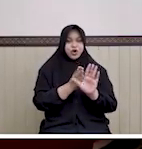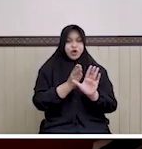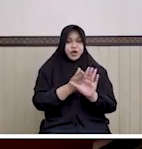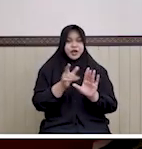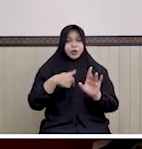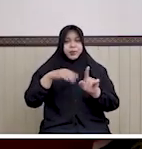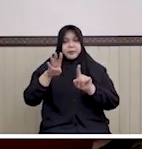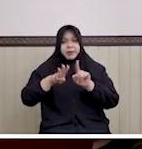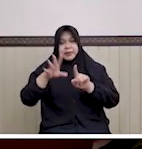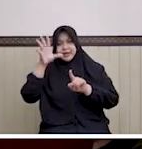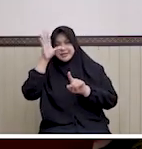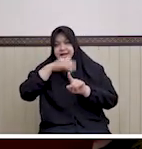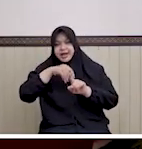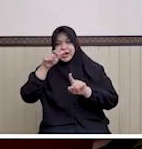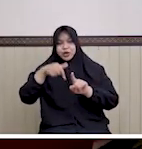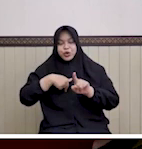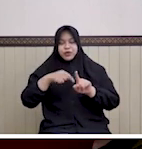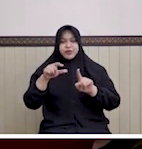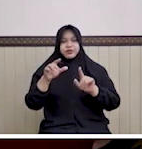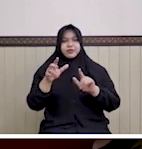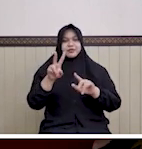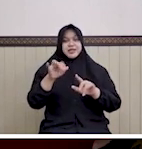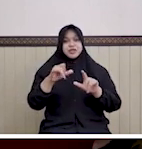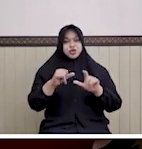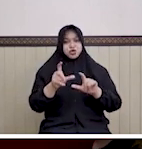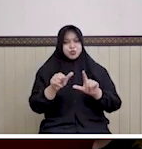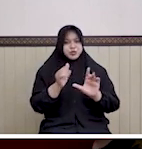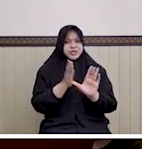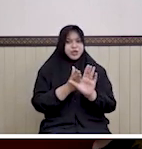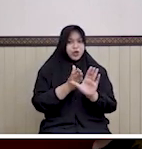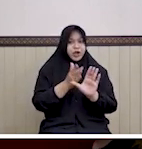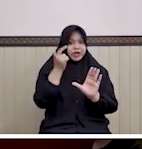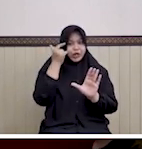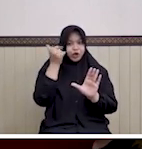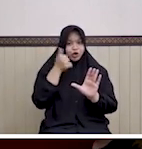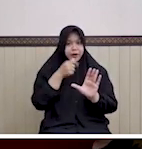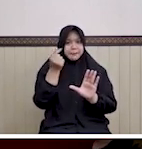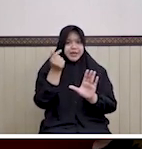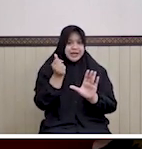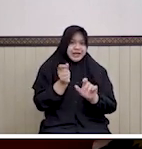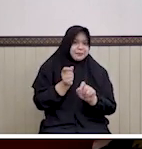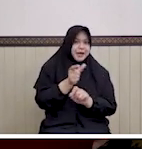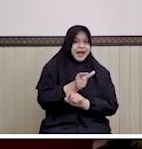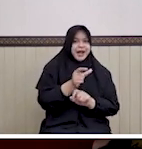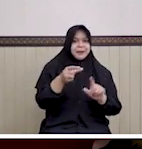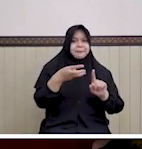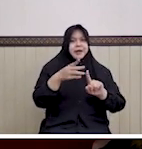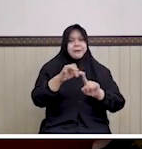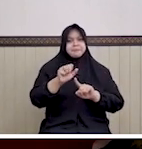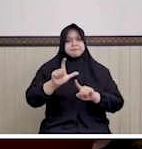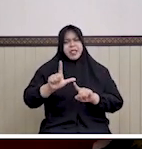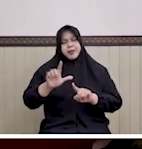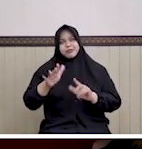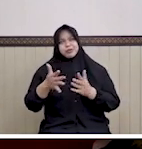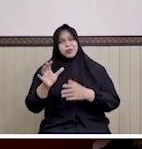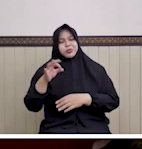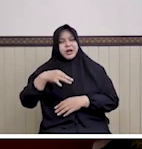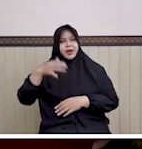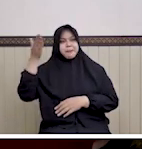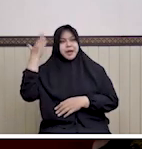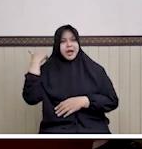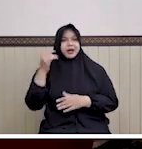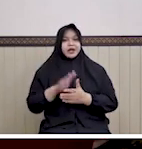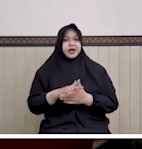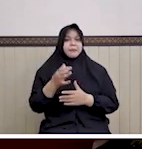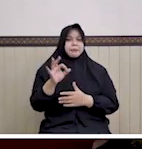14 hari maka akan dilakukan Ski Atrium dan itu nanti biayanya akan di cover male BAB Belum lama ini mungkin bisa juga belum mendengar